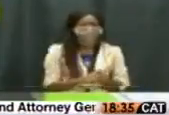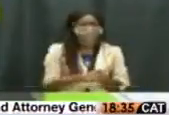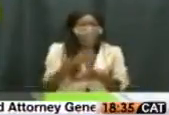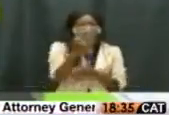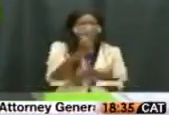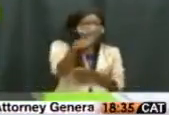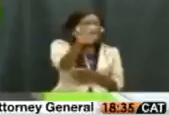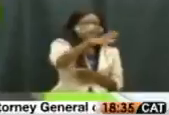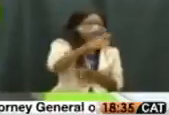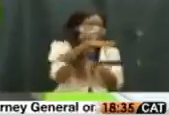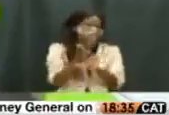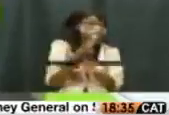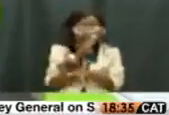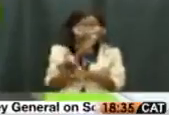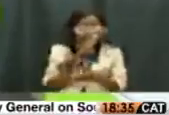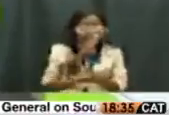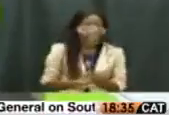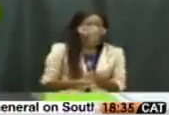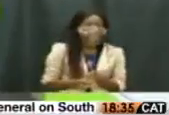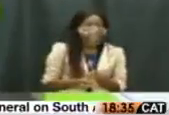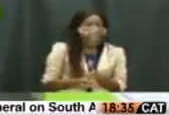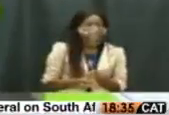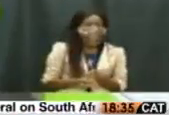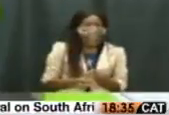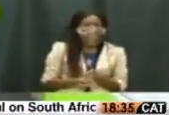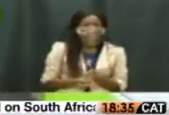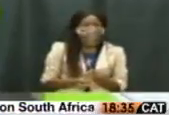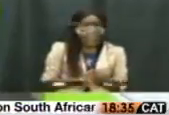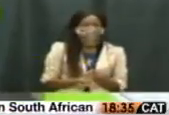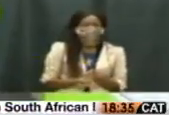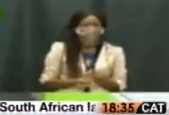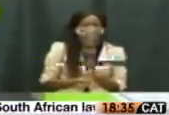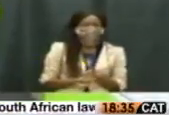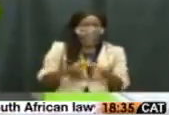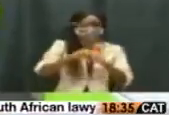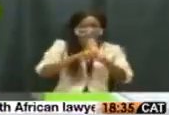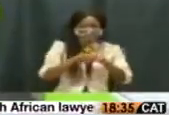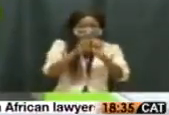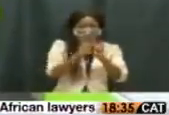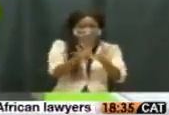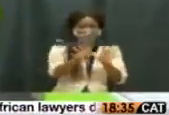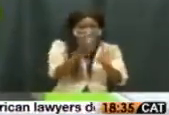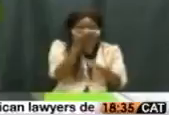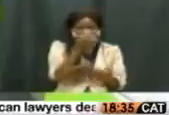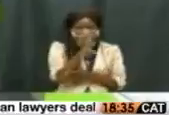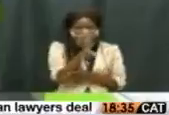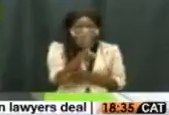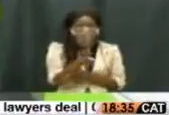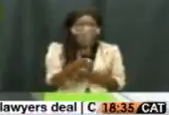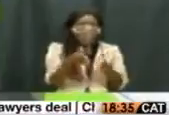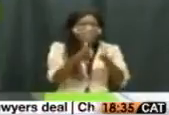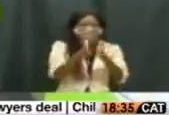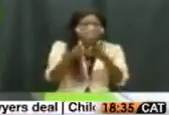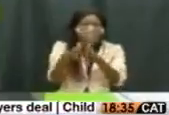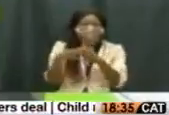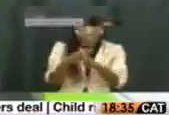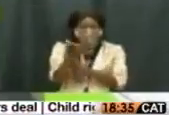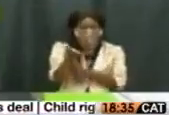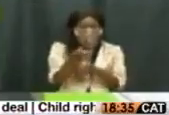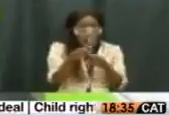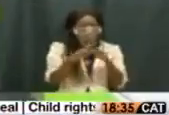mu Malawi munomo COVID imene tindi njira zambiri koma njira zino mwaizozo sitikugwirisa ntchito ifeyo kuti